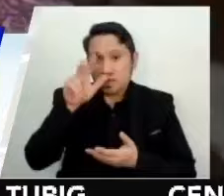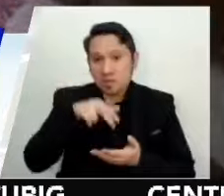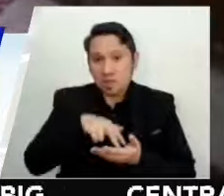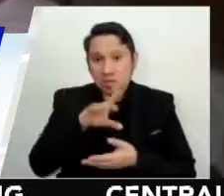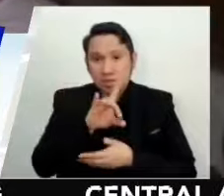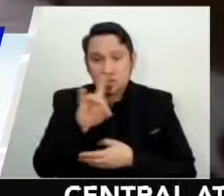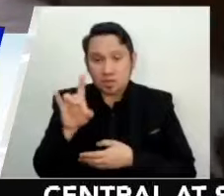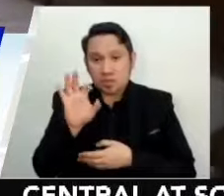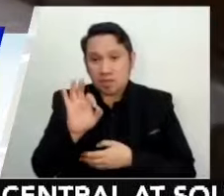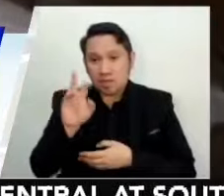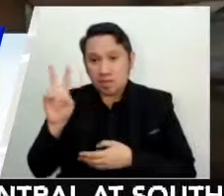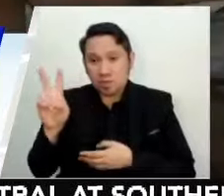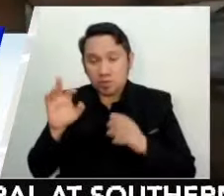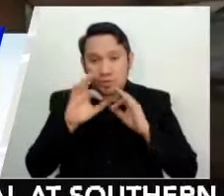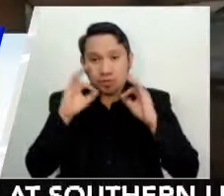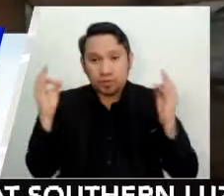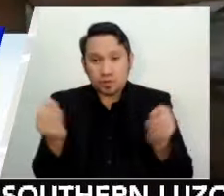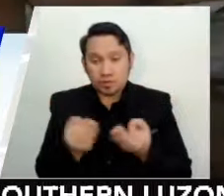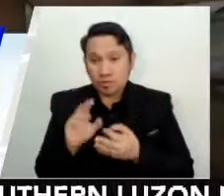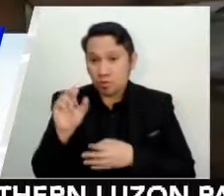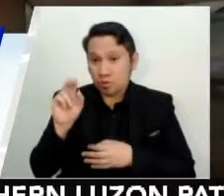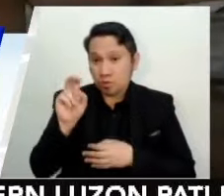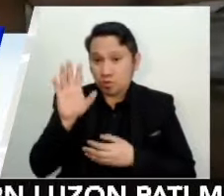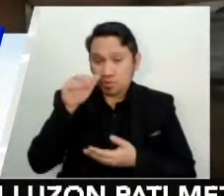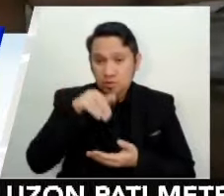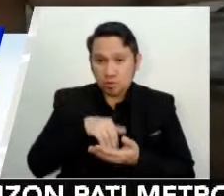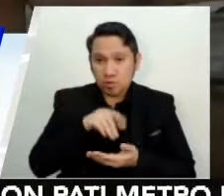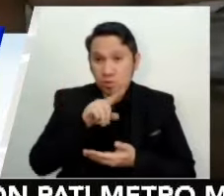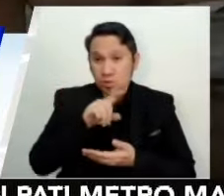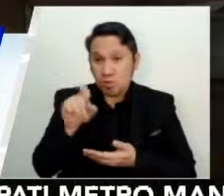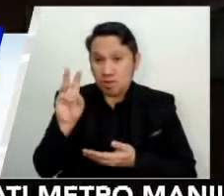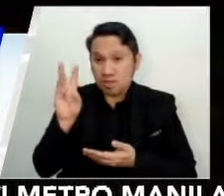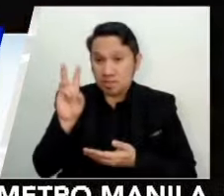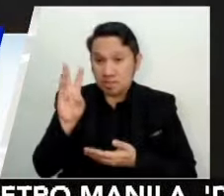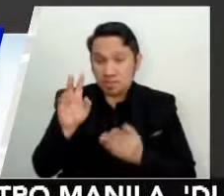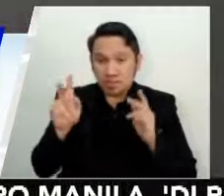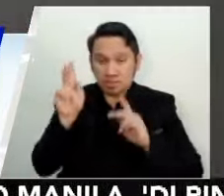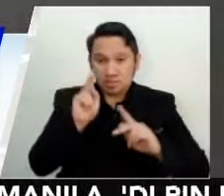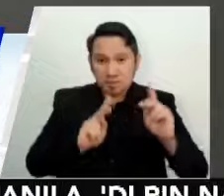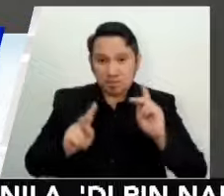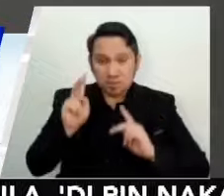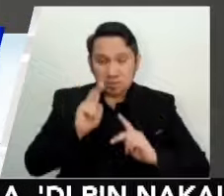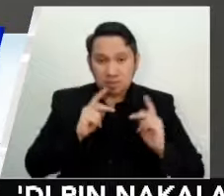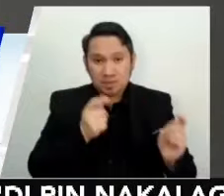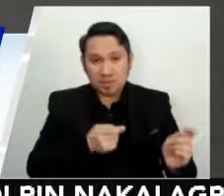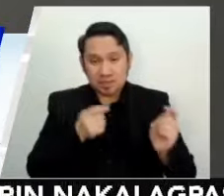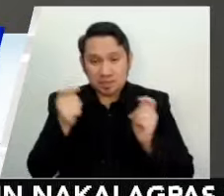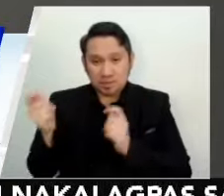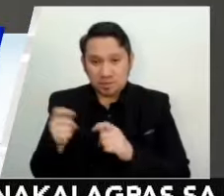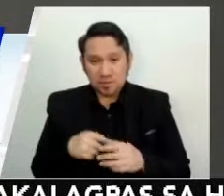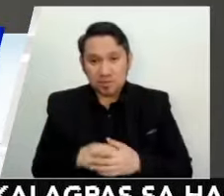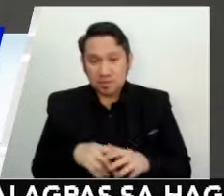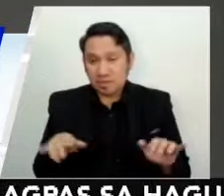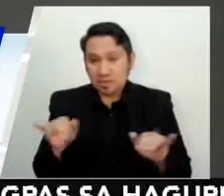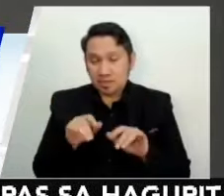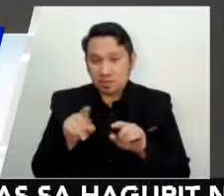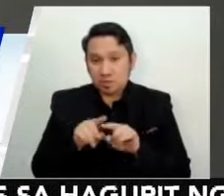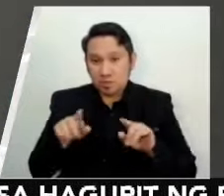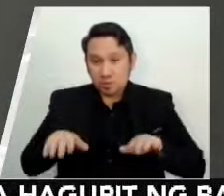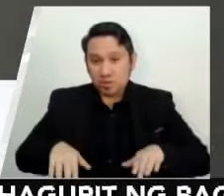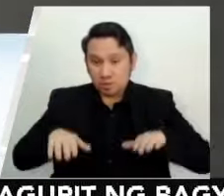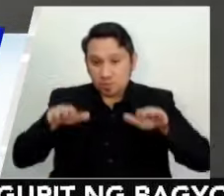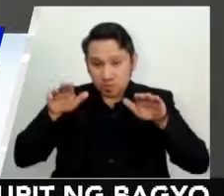families o 12,116 individuals ang lumikas. Binaha rin ang ilang kalsada sa bayan ng